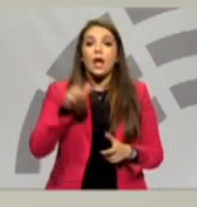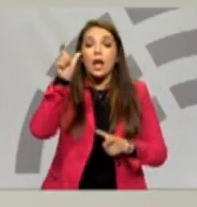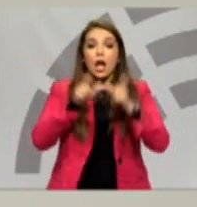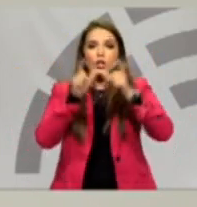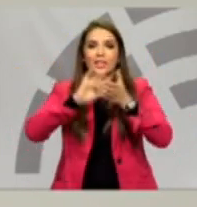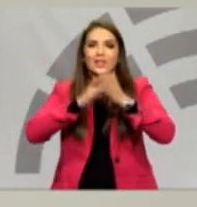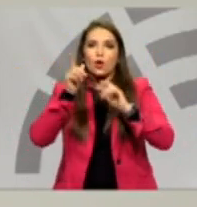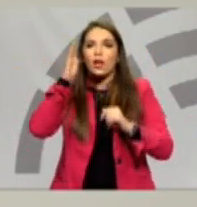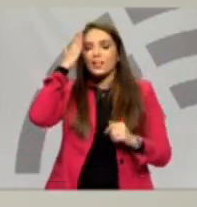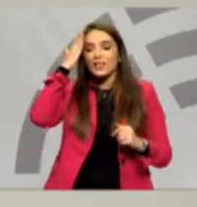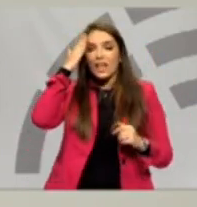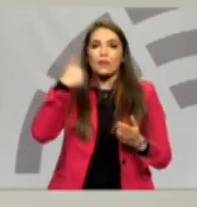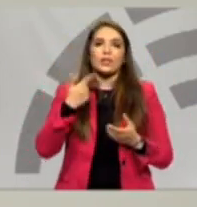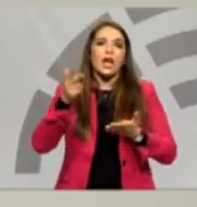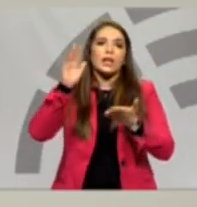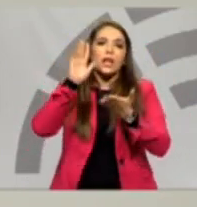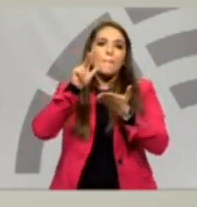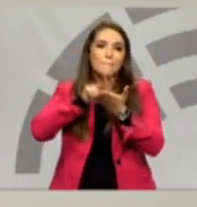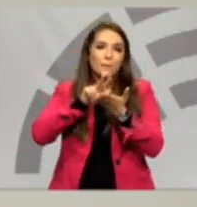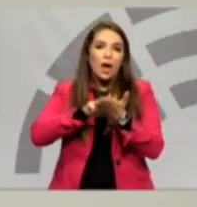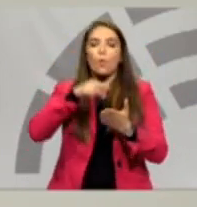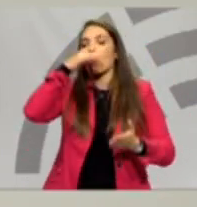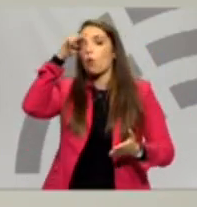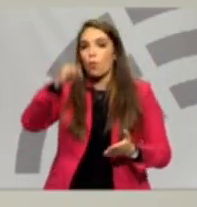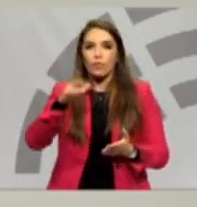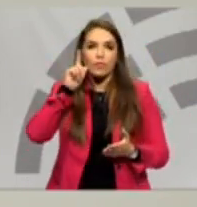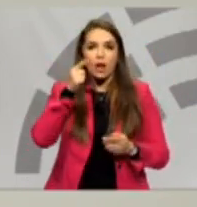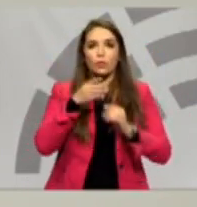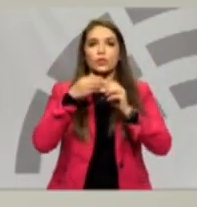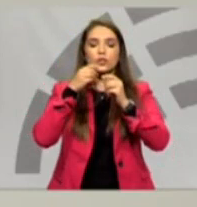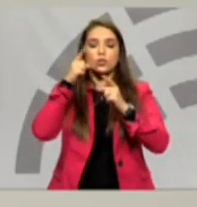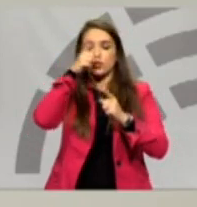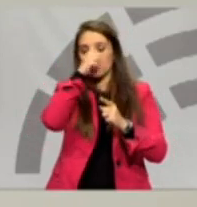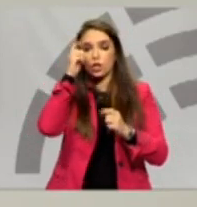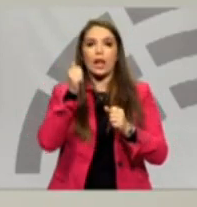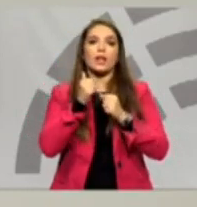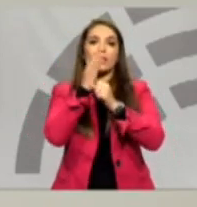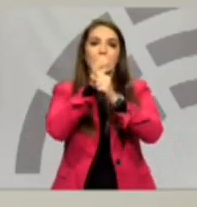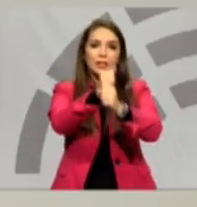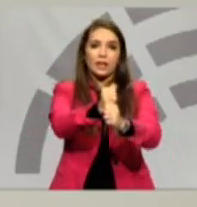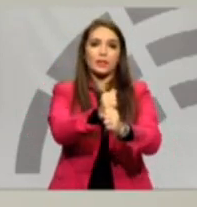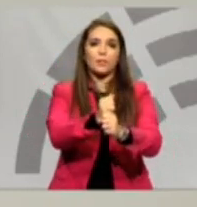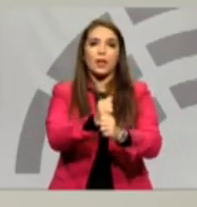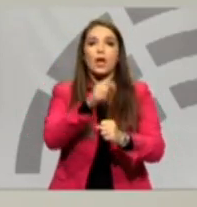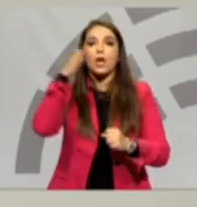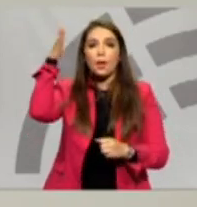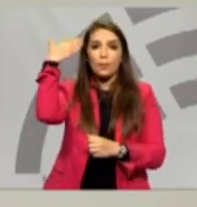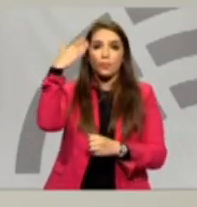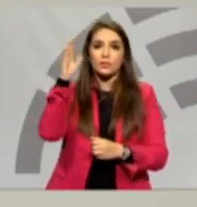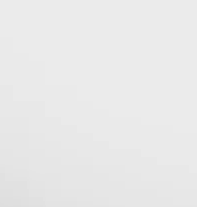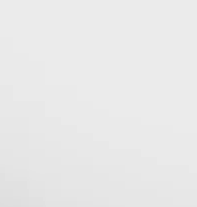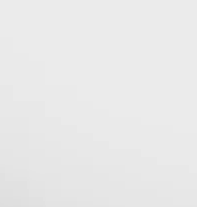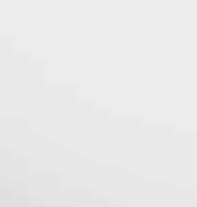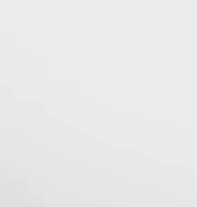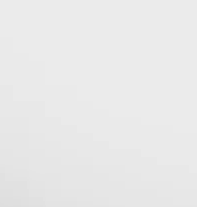ملتزمه اولا وفعلا في خدمه البلاد وخدمه الجهه صوته والفتنه مسجل رقم واحد في دير تصفيقه